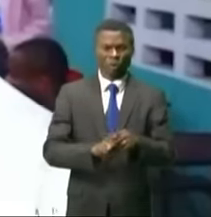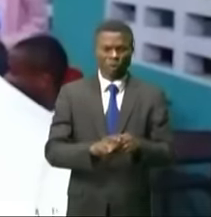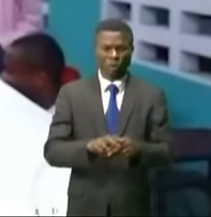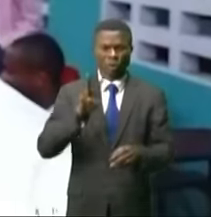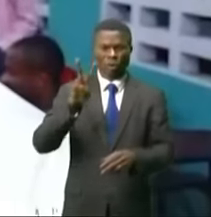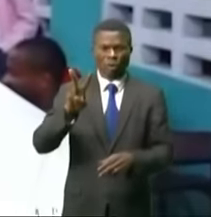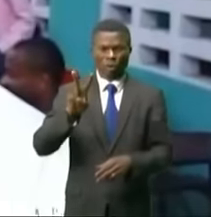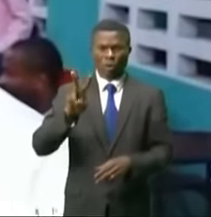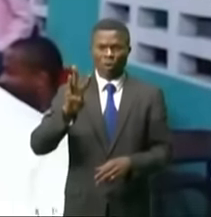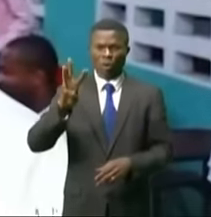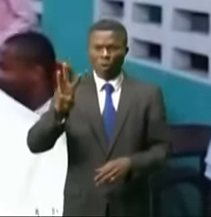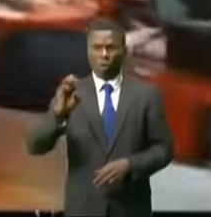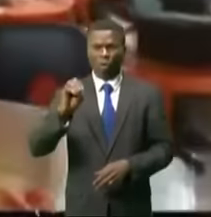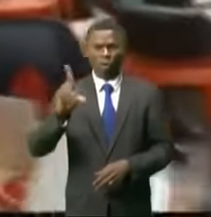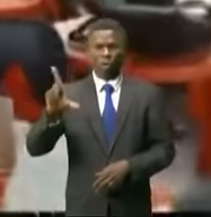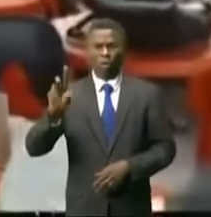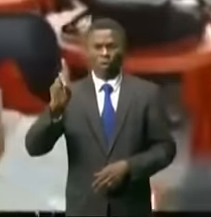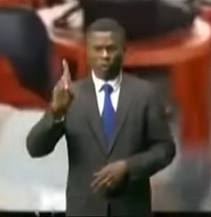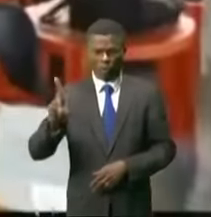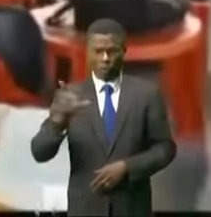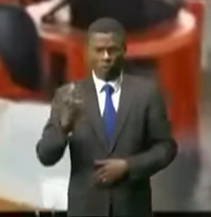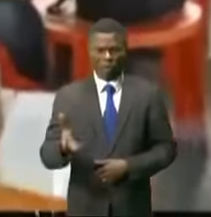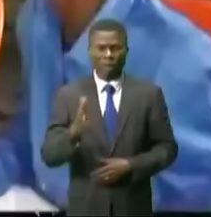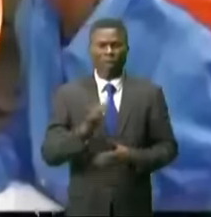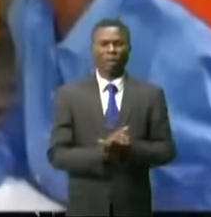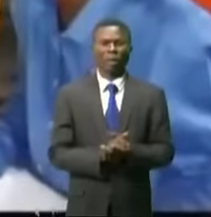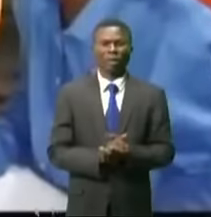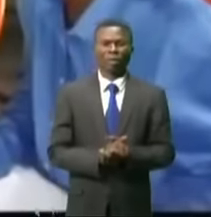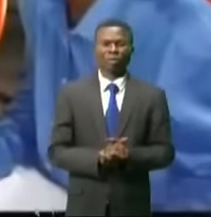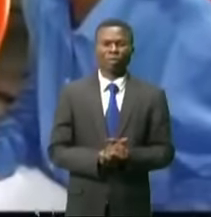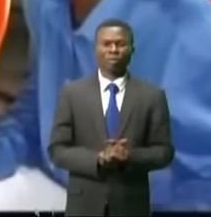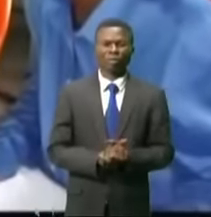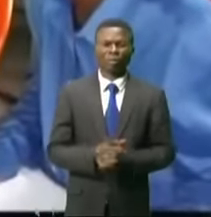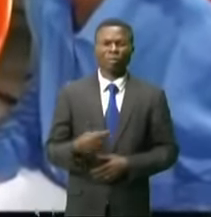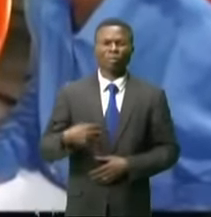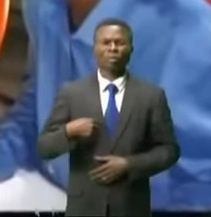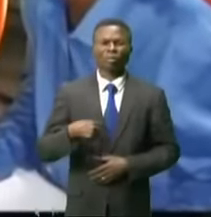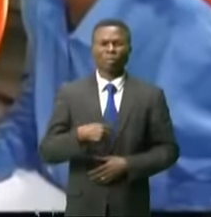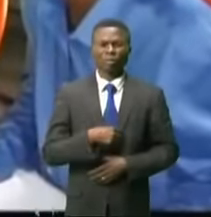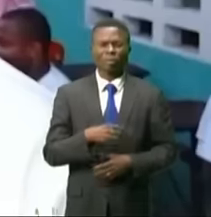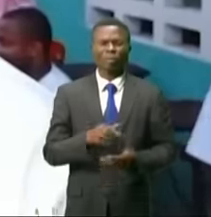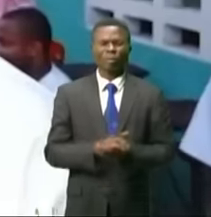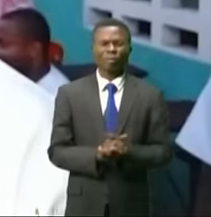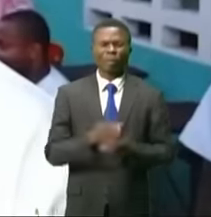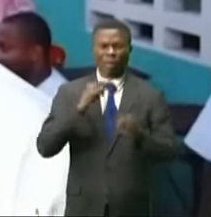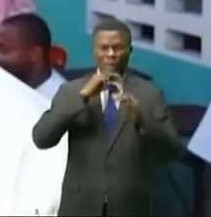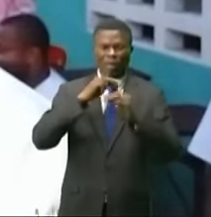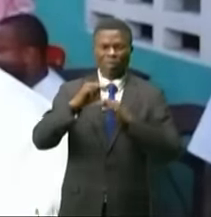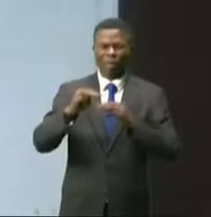Word. Séparer les temps pour que les professeurs puissent donner tout et puis venir suivre les cours, je sentais un peu ça.